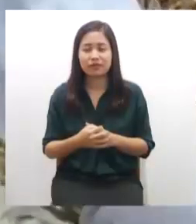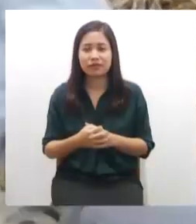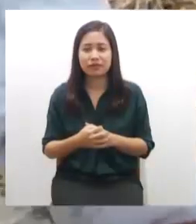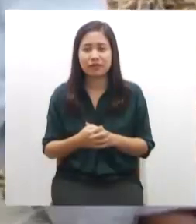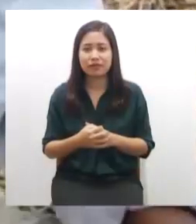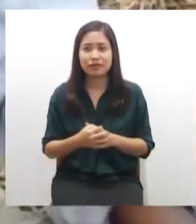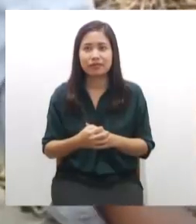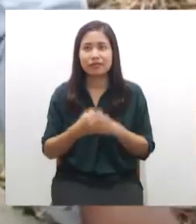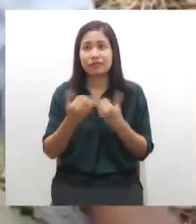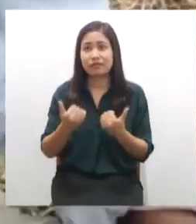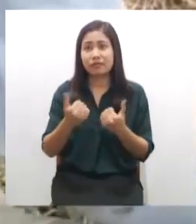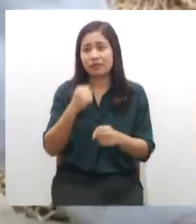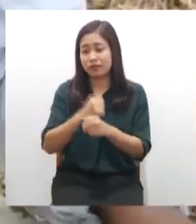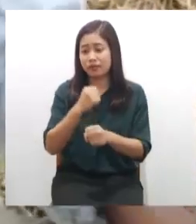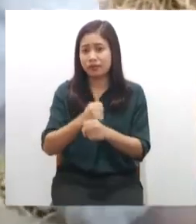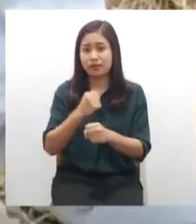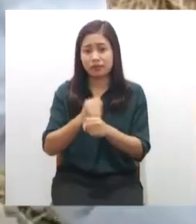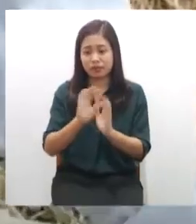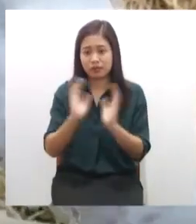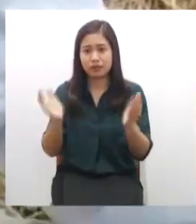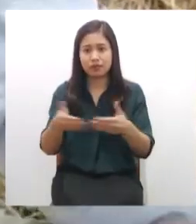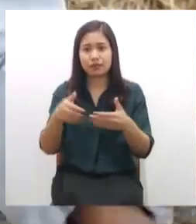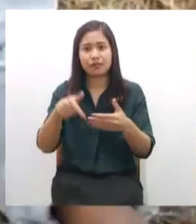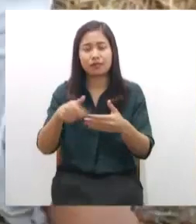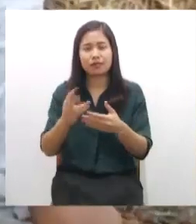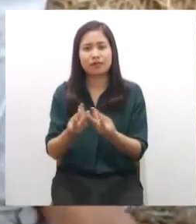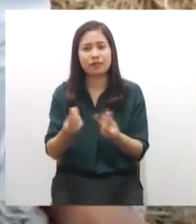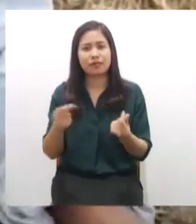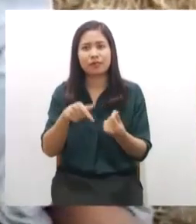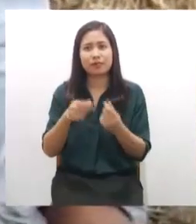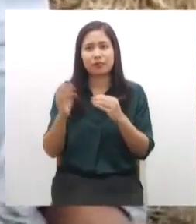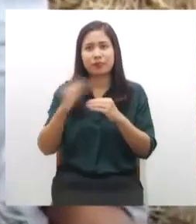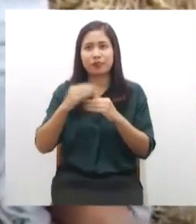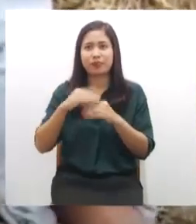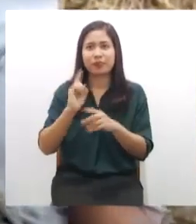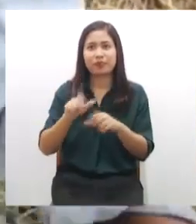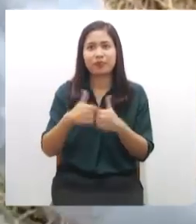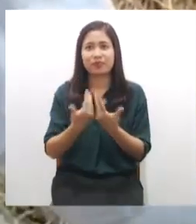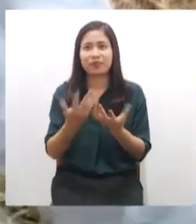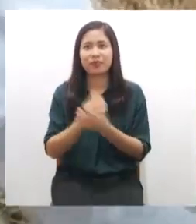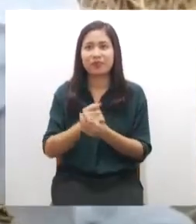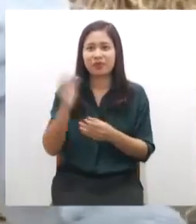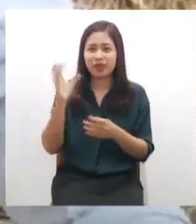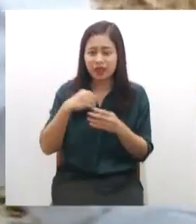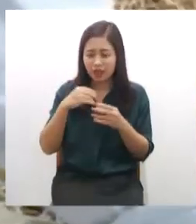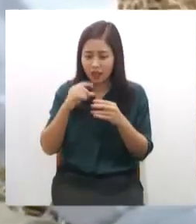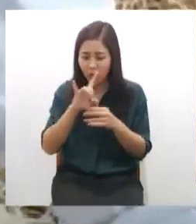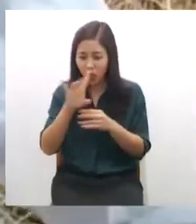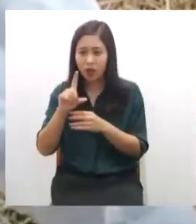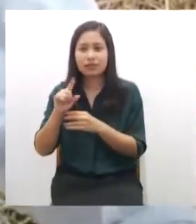ขนาดของเตาผ้าเส้นผ่าศูนย์กลาง100เซนติเมตร